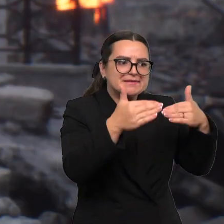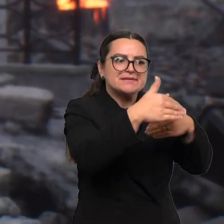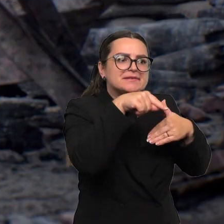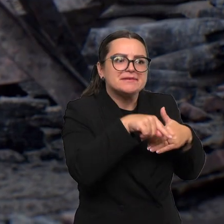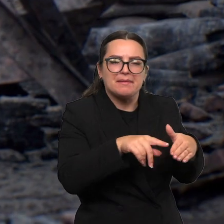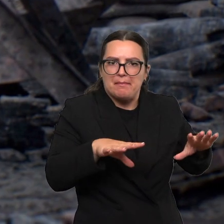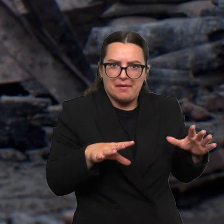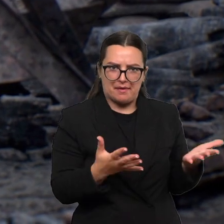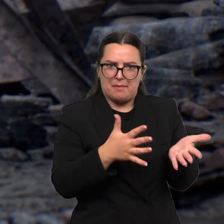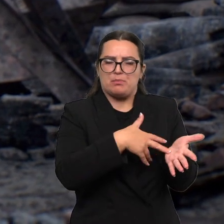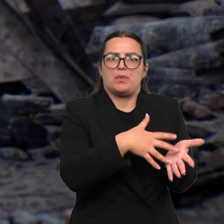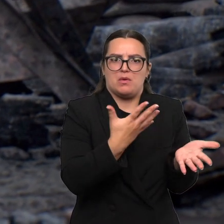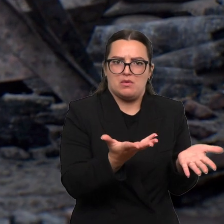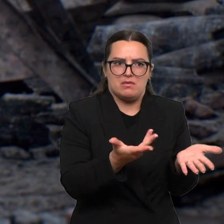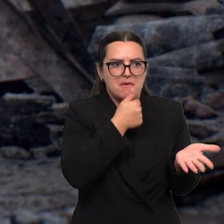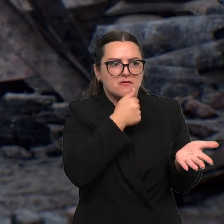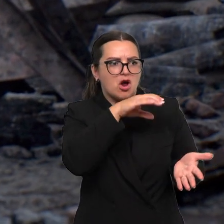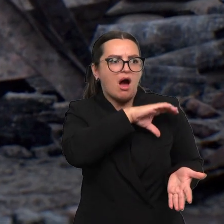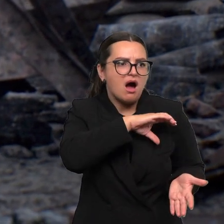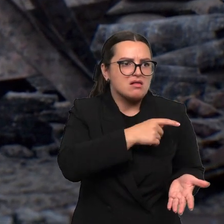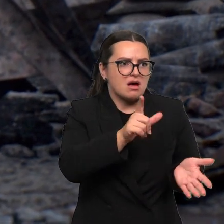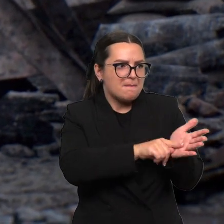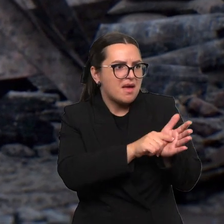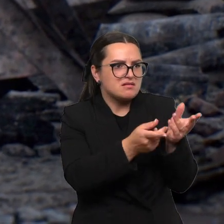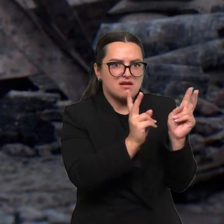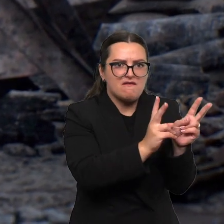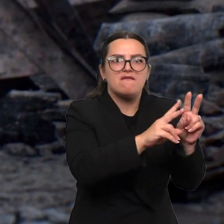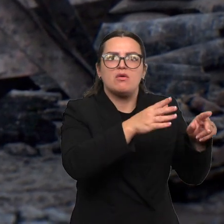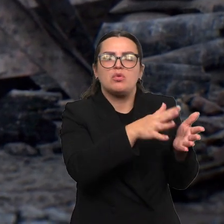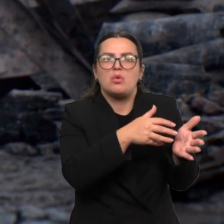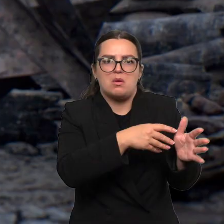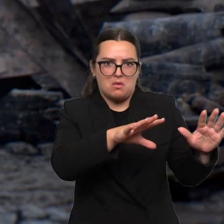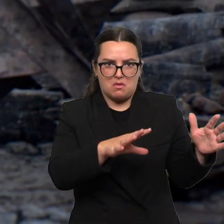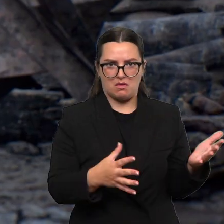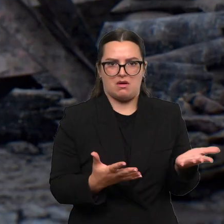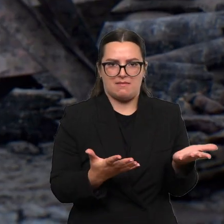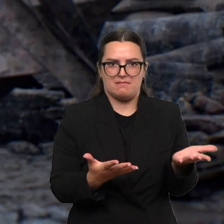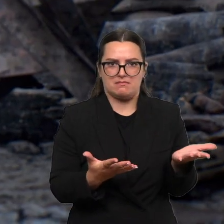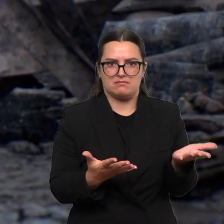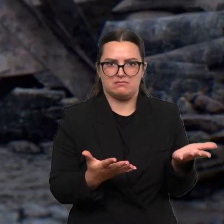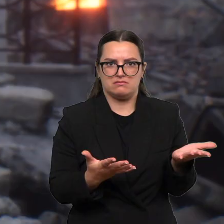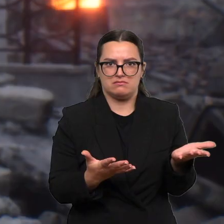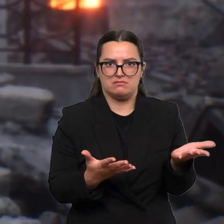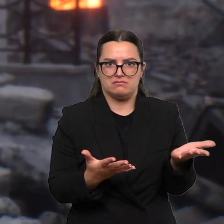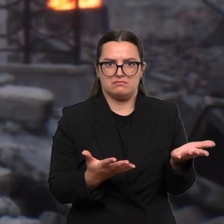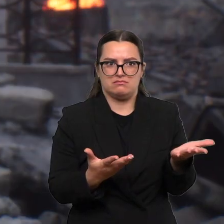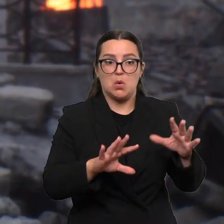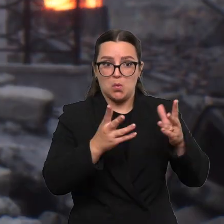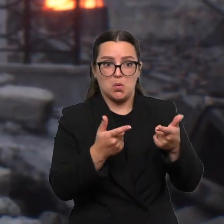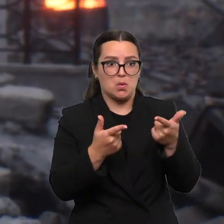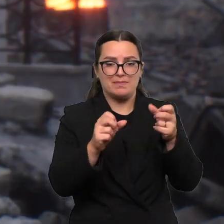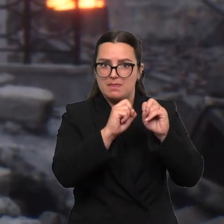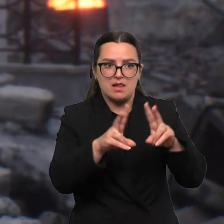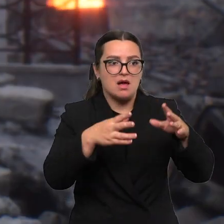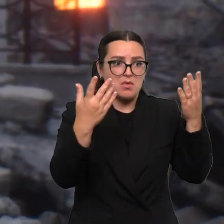sistema? Vis tiek gaunam savo atlyginimus, pensijas, kitokias išmokas, dažniausiai banko sąskaita. Kas su